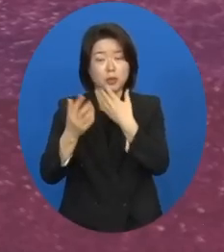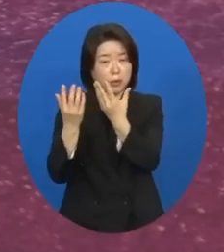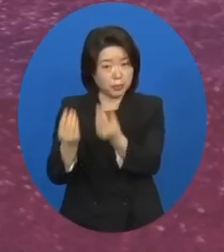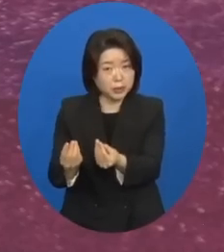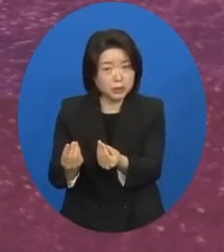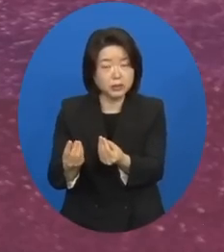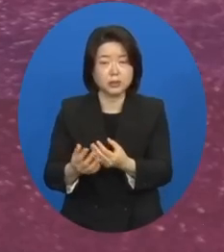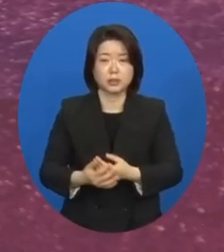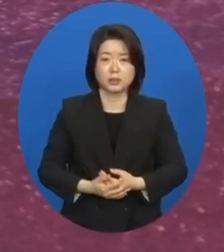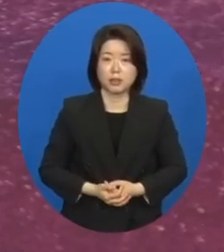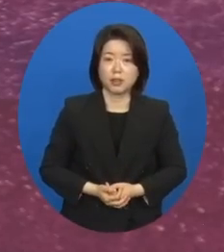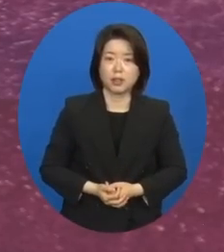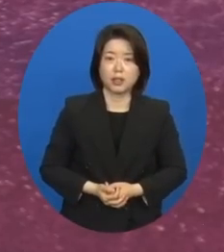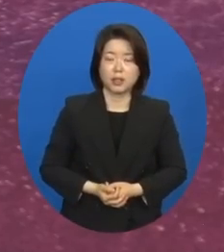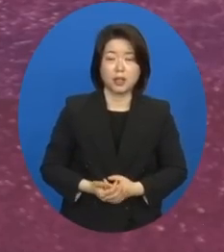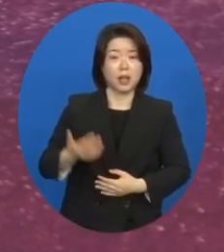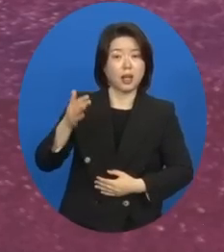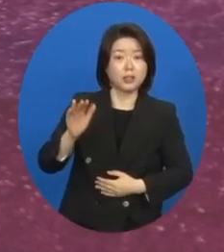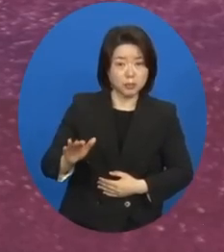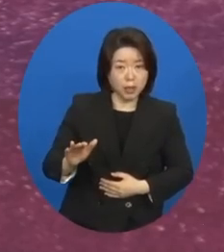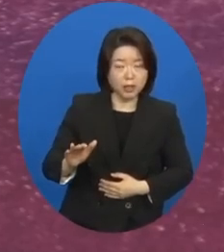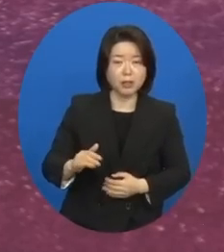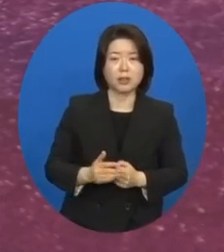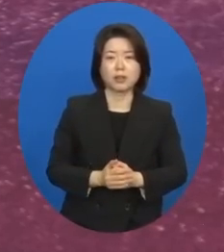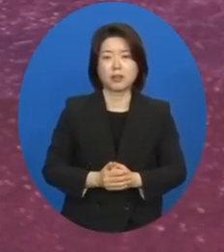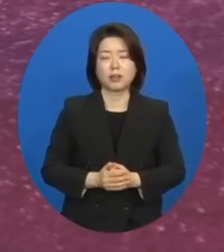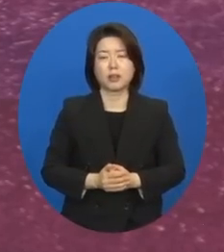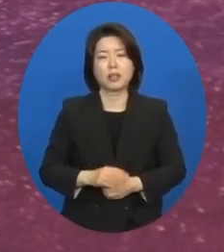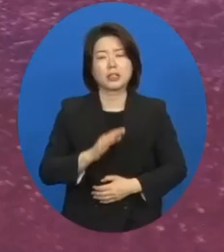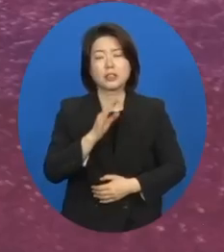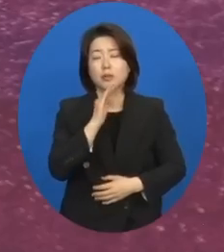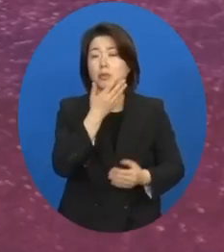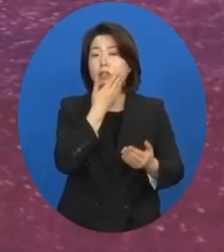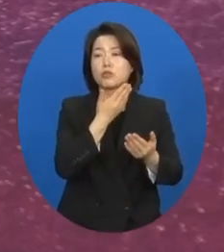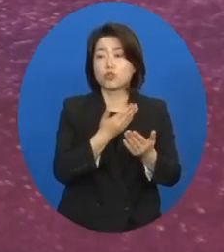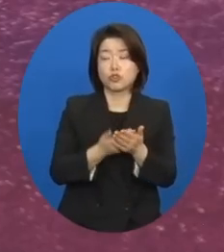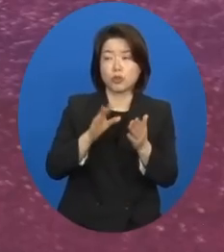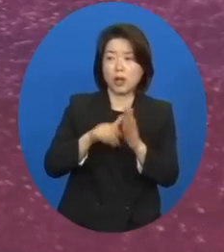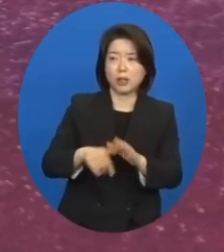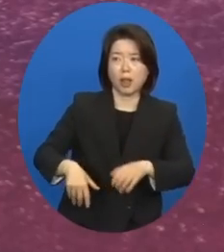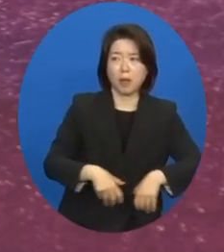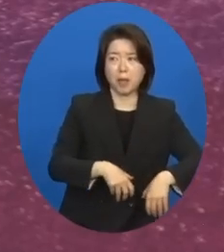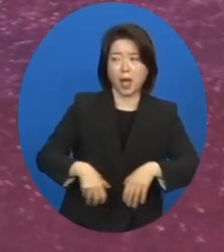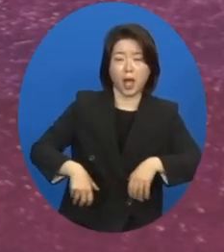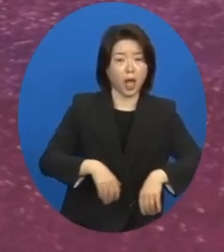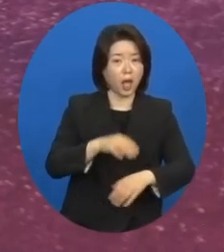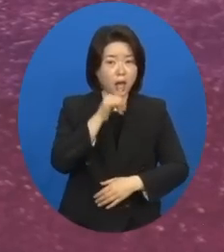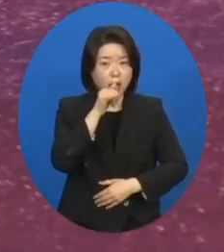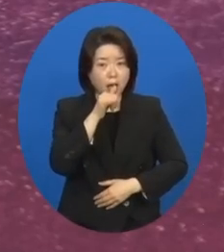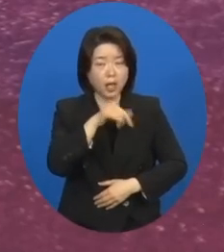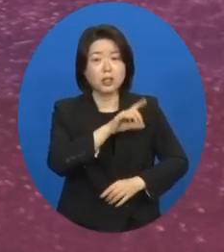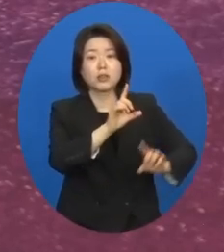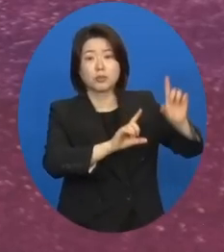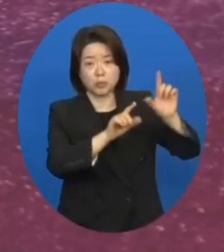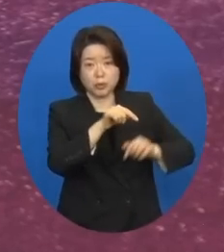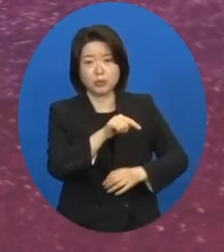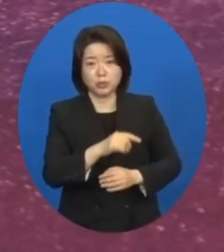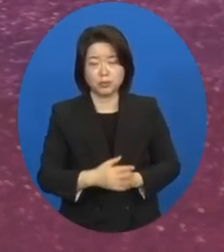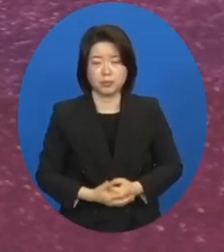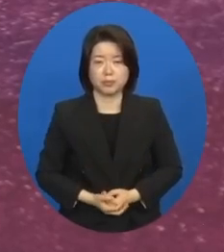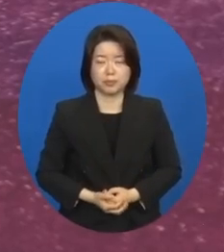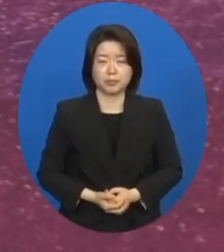경험했어요. 하지만 정작 중요할 때는 머뭇머뭇거리는 것입니다.